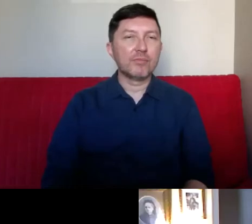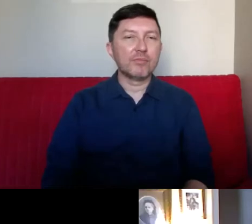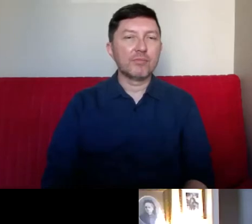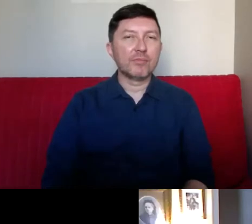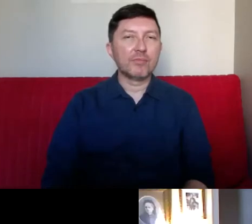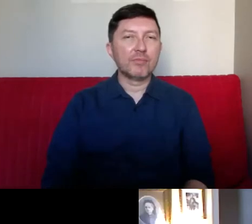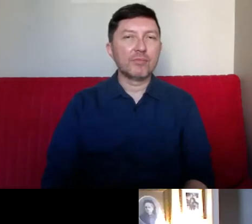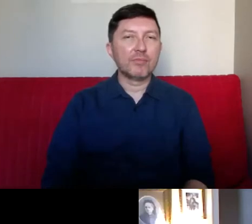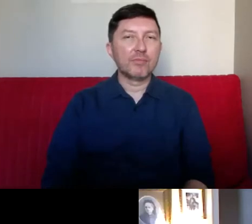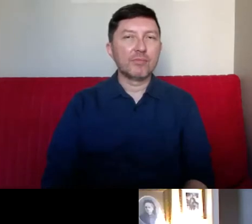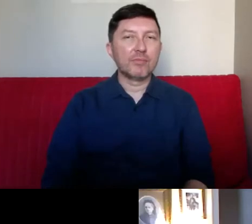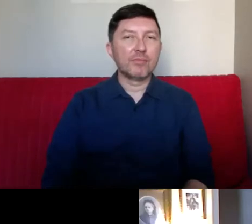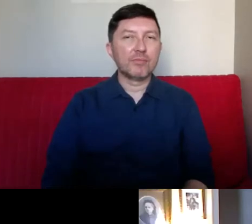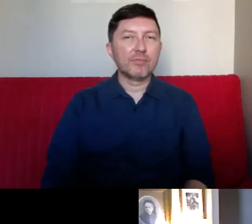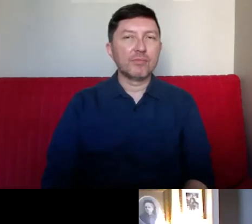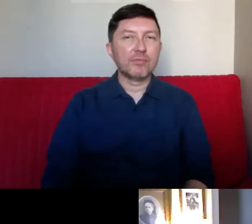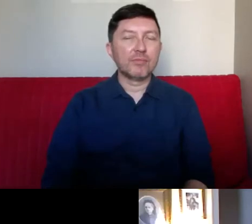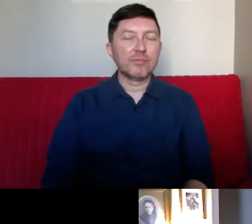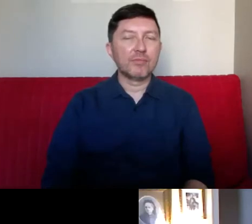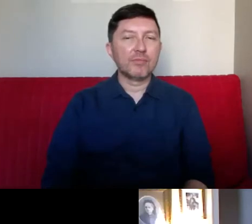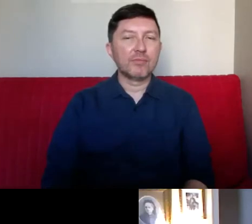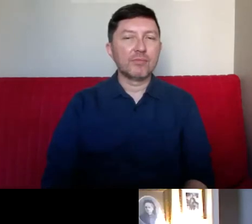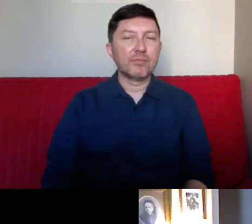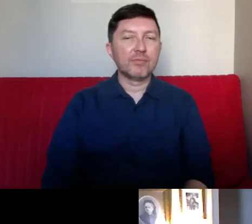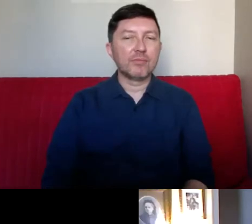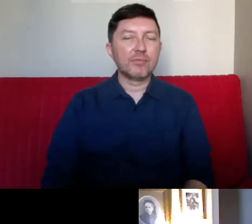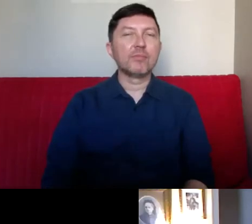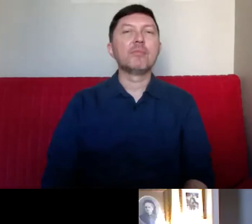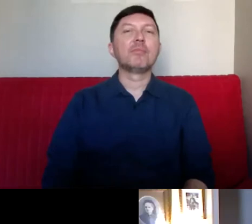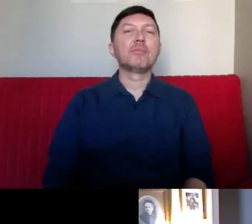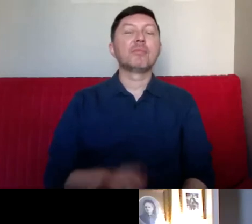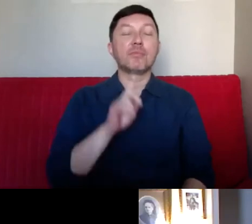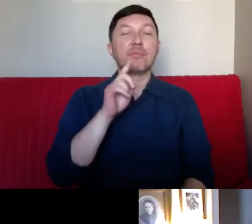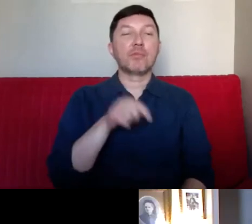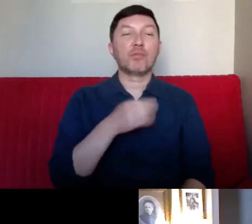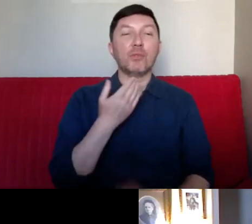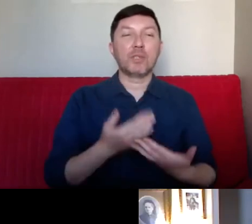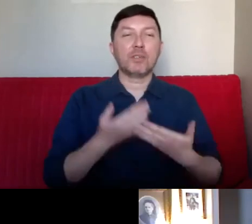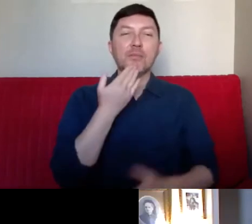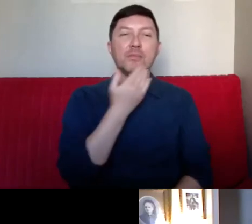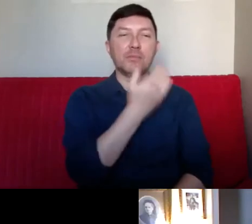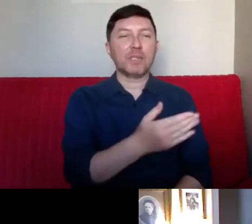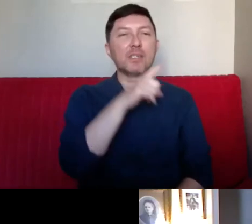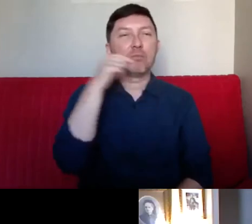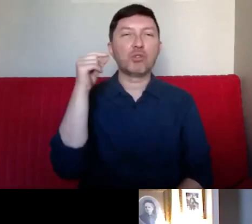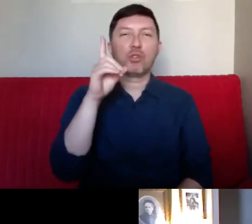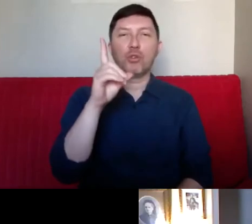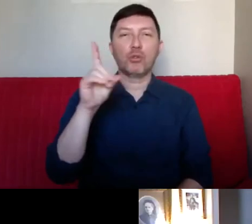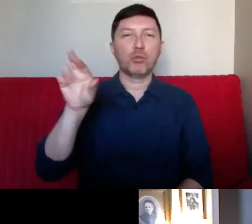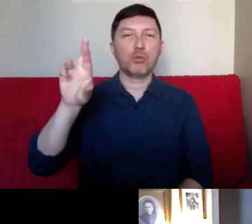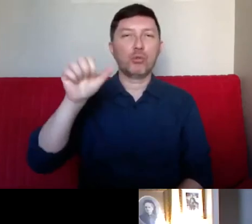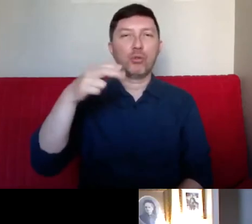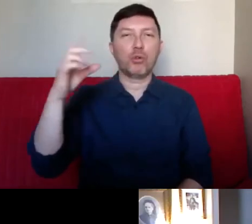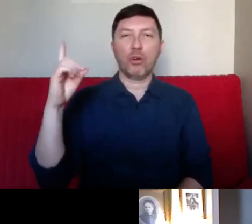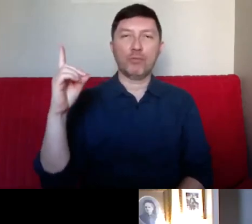great. We have to thank also Monsieur Durand for his interesting and